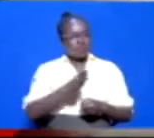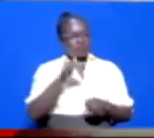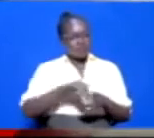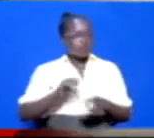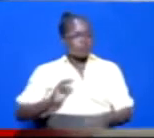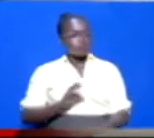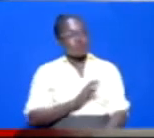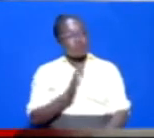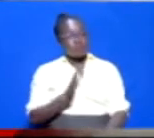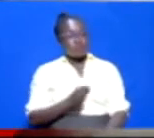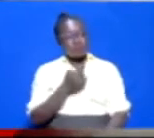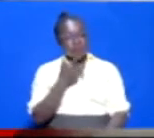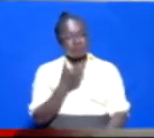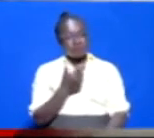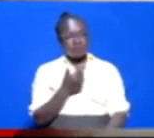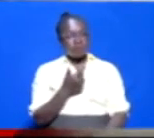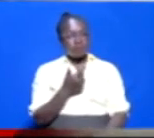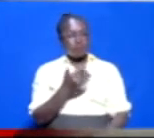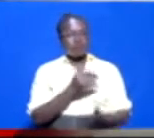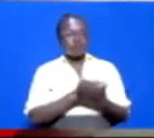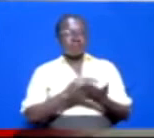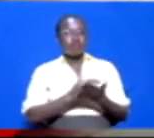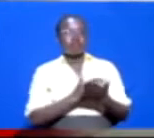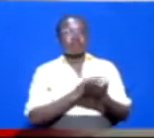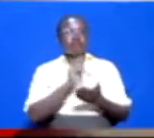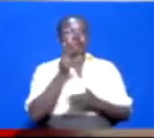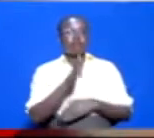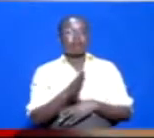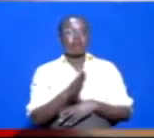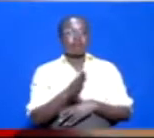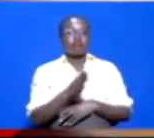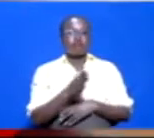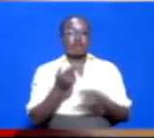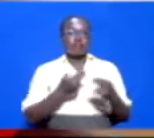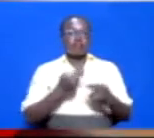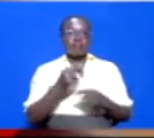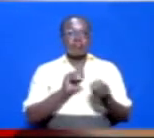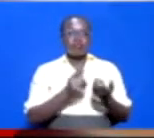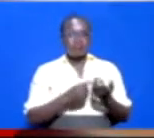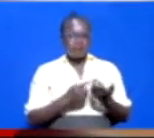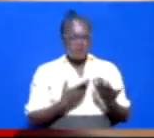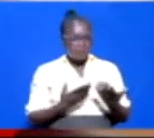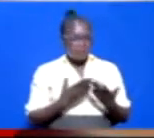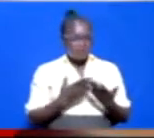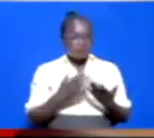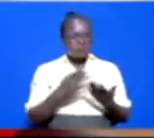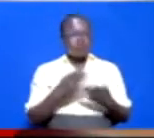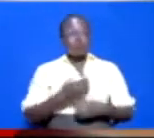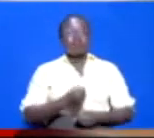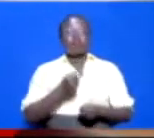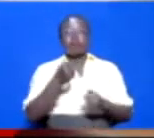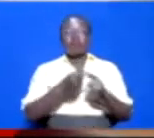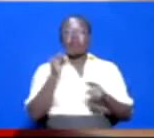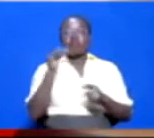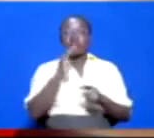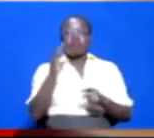kama ulivyosema, ni kuna baadhi ya Wakenya ambao idadi kubwa ni kwamba hawana imani na tume ya IBC kutokana na uchaguzi ambao umekuwa